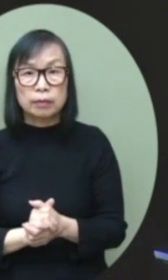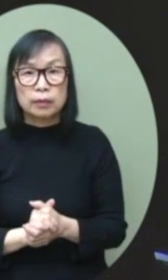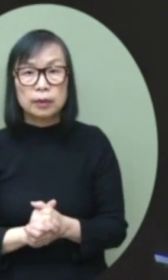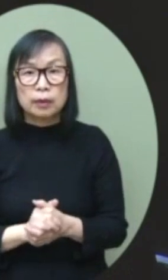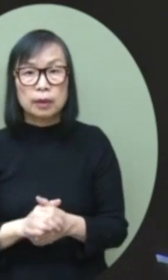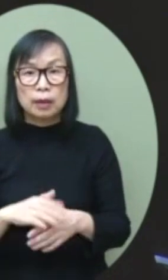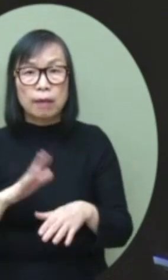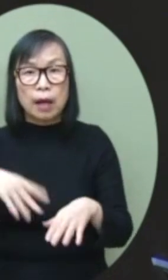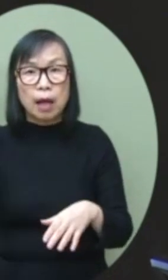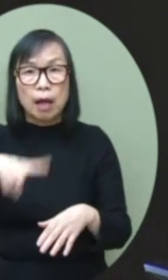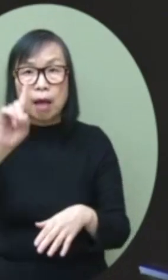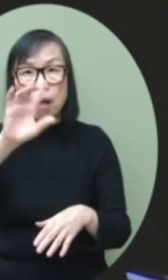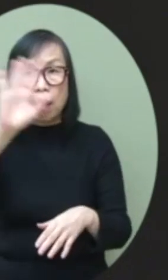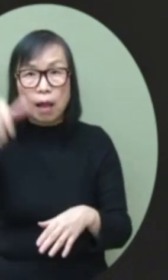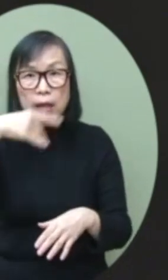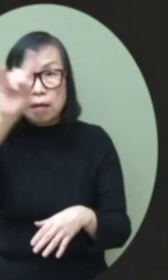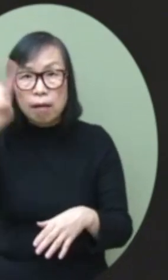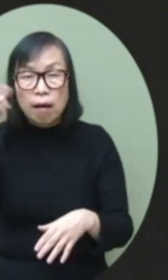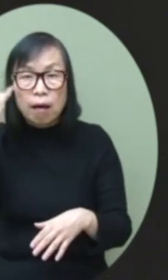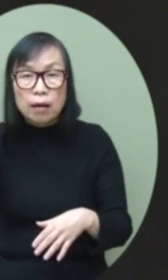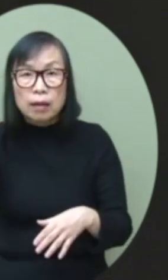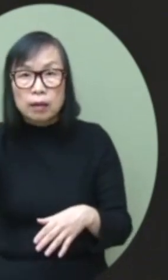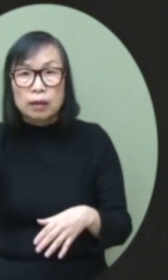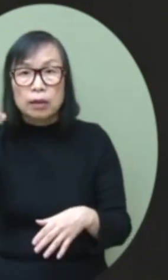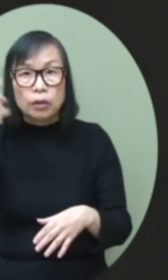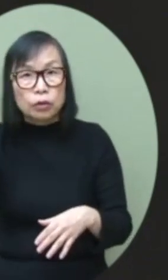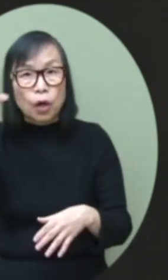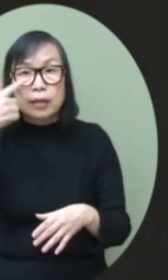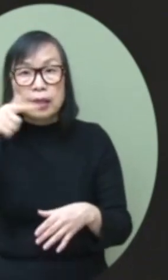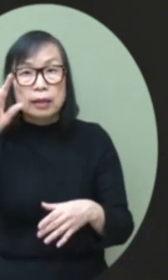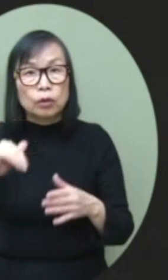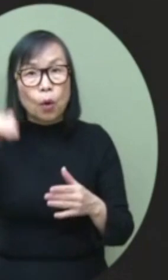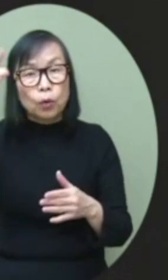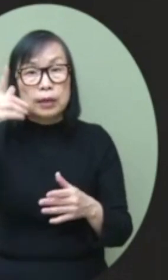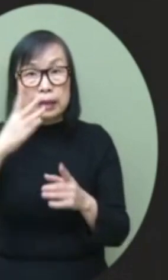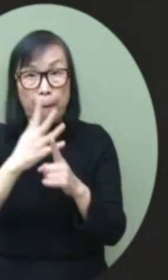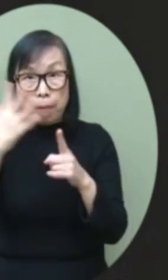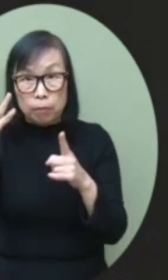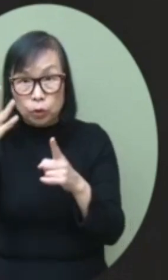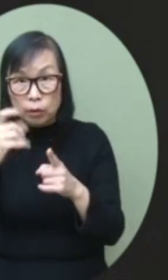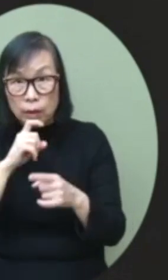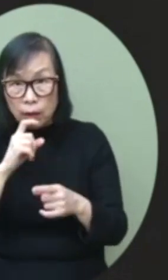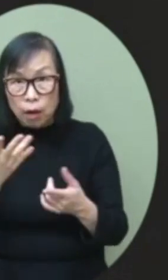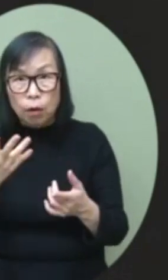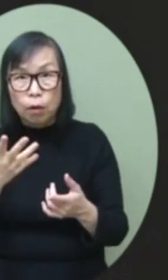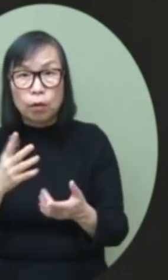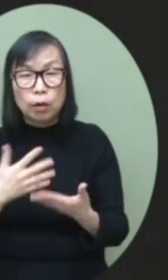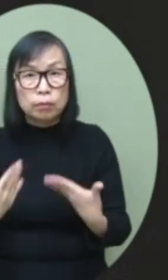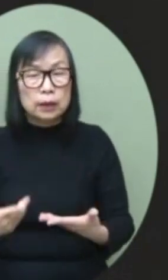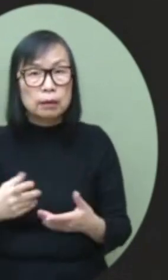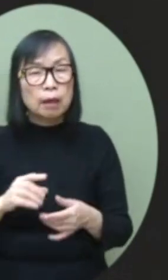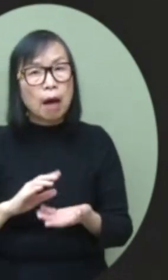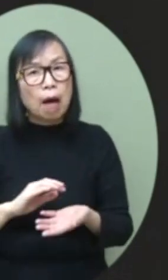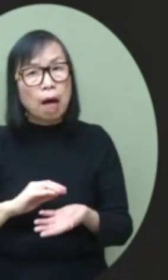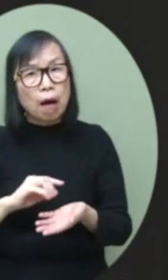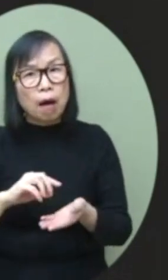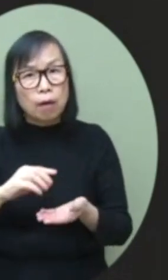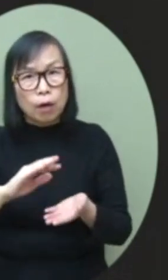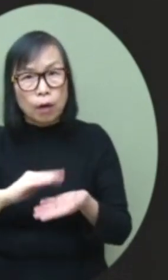另外剛才提到源頭不明的個案再創新高到15宗，其實中心怎樣看現在的疫情